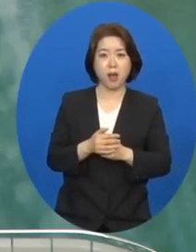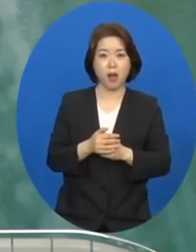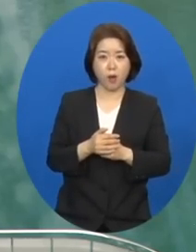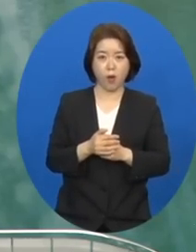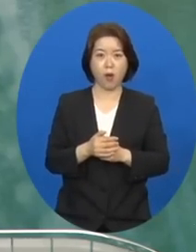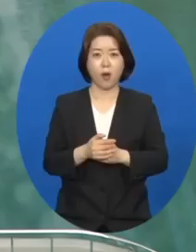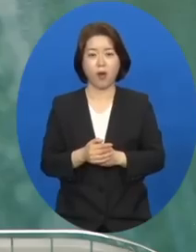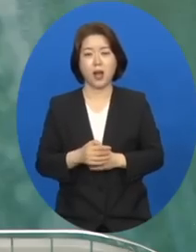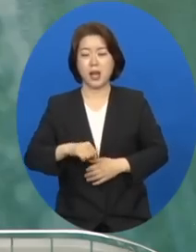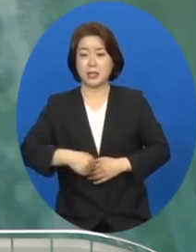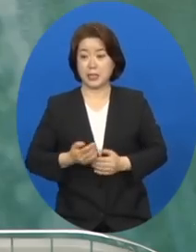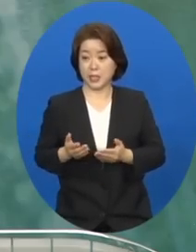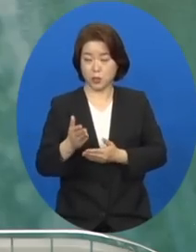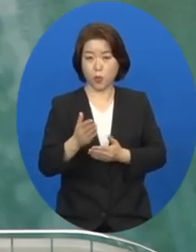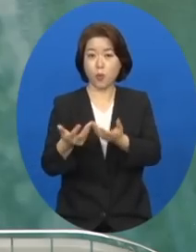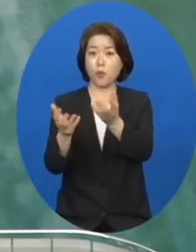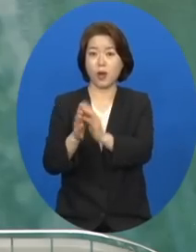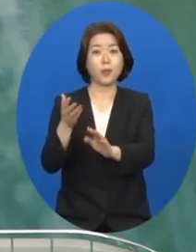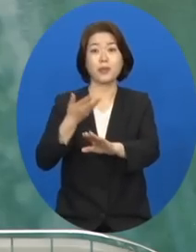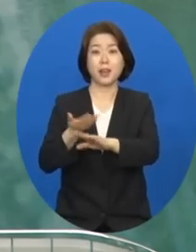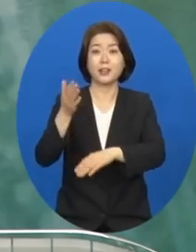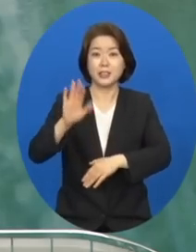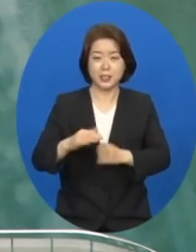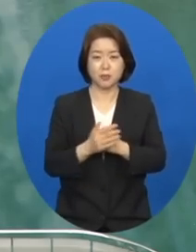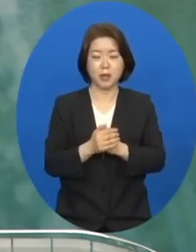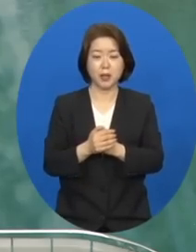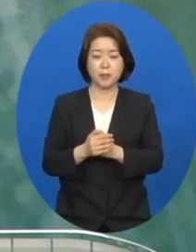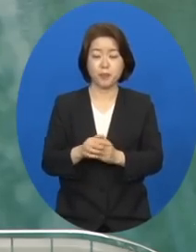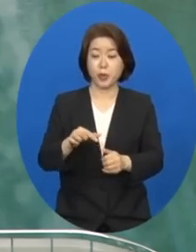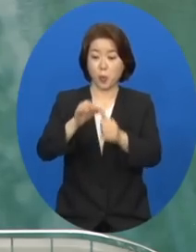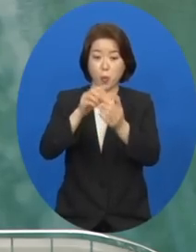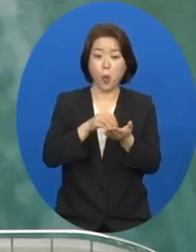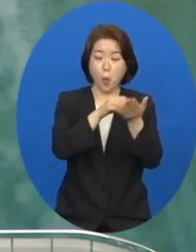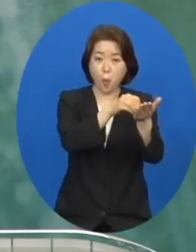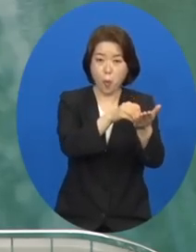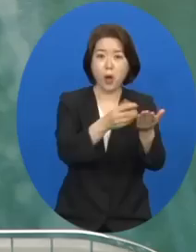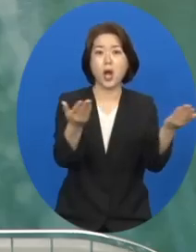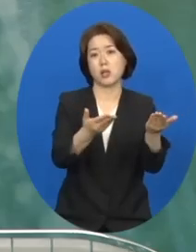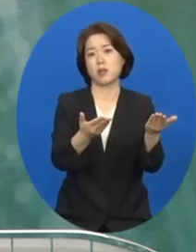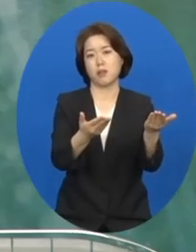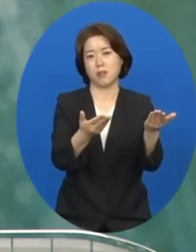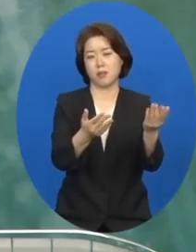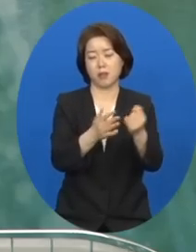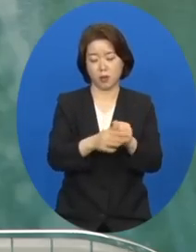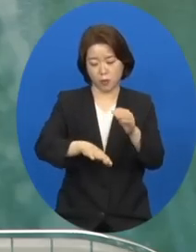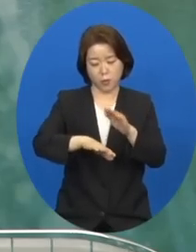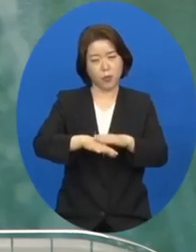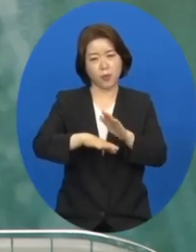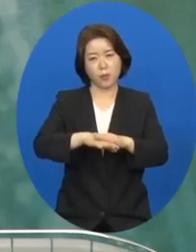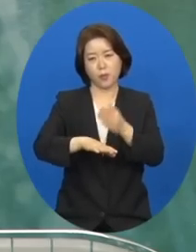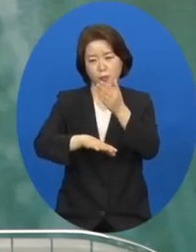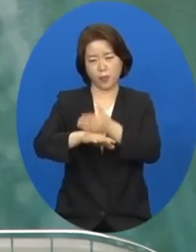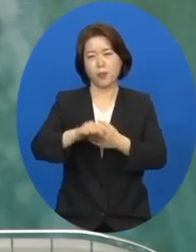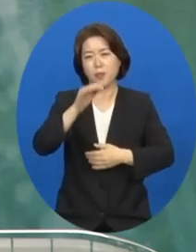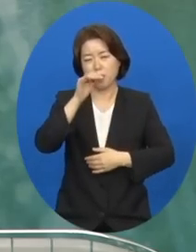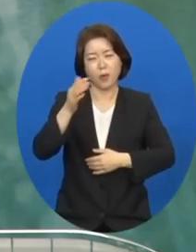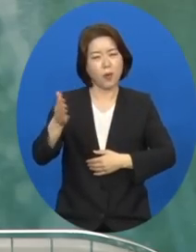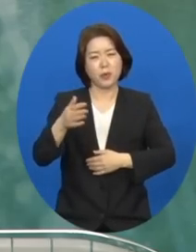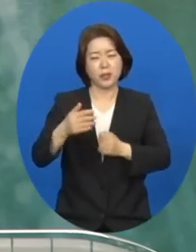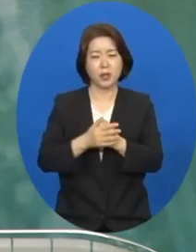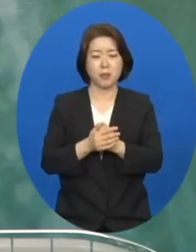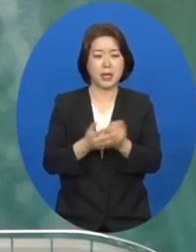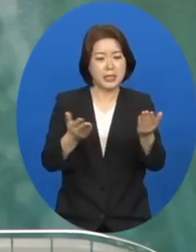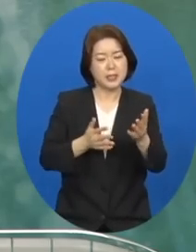자기 전공 분야는 아니었지만 거 연계 되어서 일을 하게 되었어요 그때 제 1 손이 없다 보니까 아무래도 일이 느리고